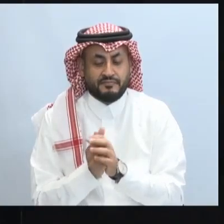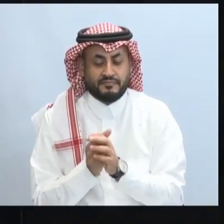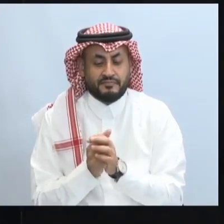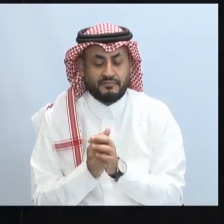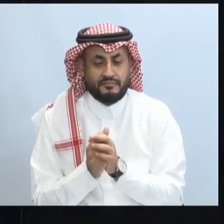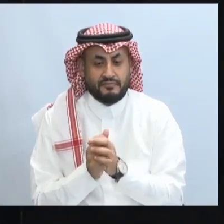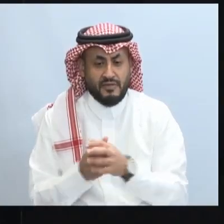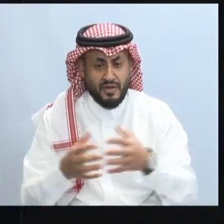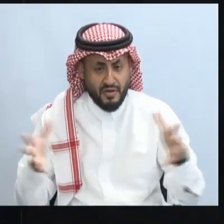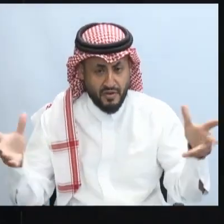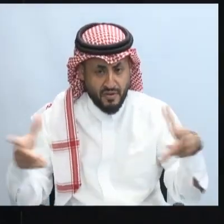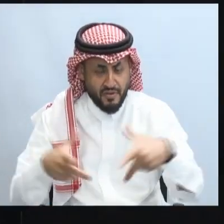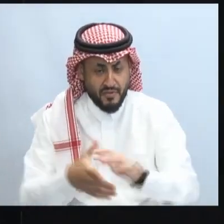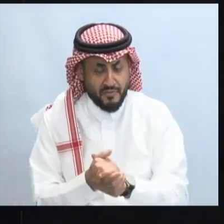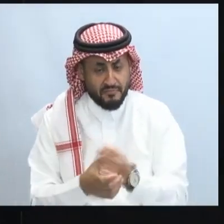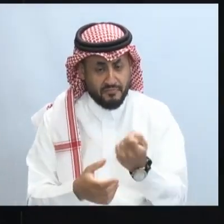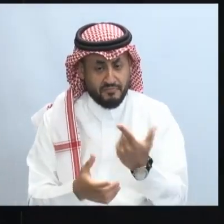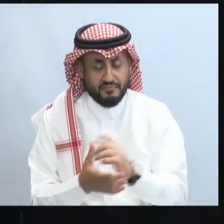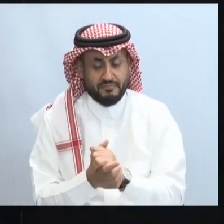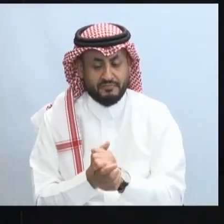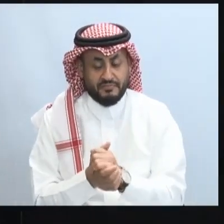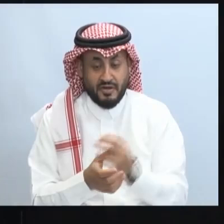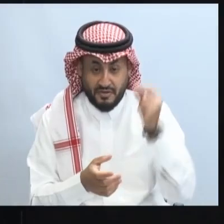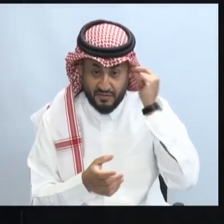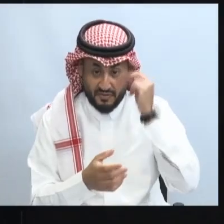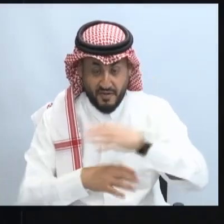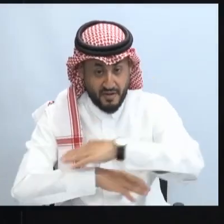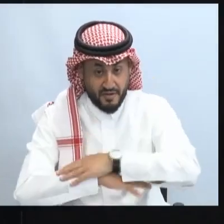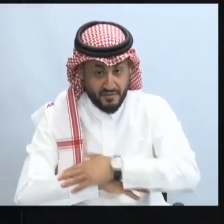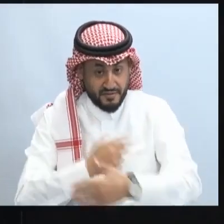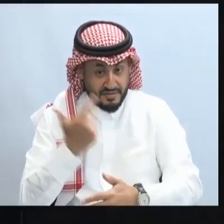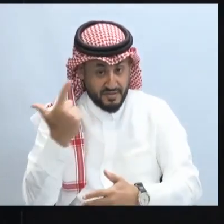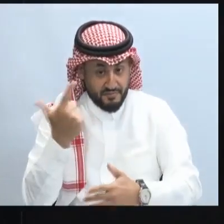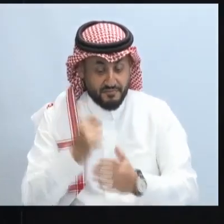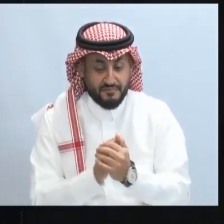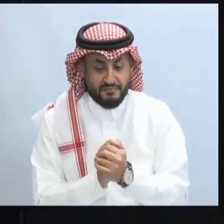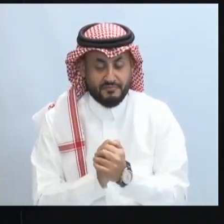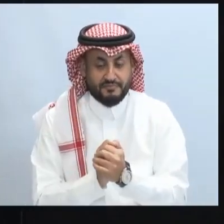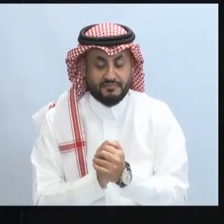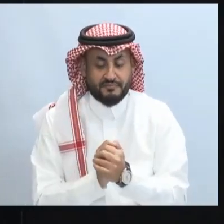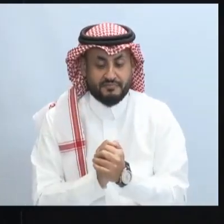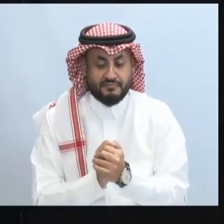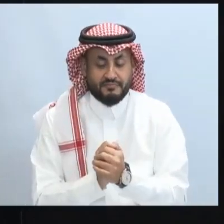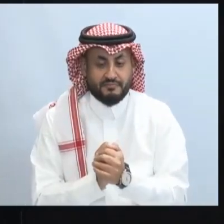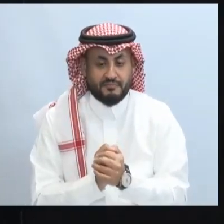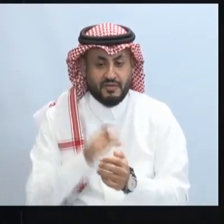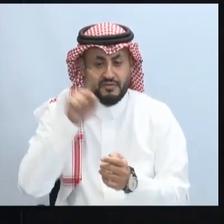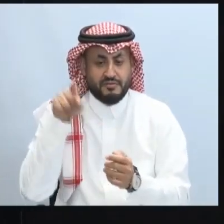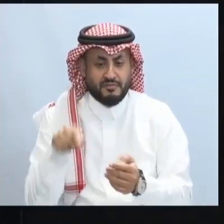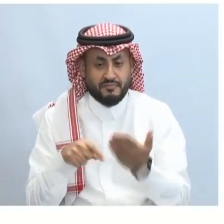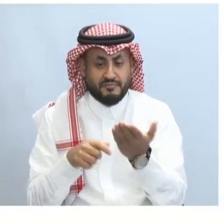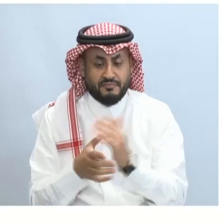وحصرها بطريقه جميله وعرفنا ادابا سبعه في هذا المقطع سؤالي الان